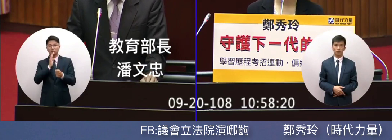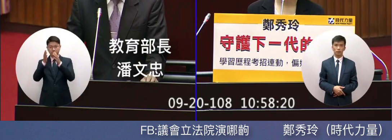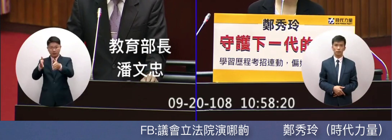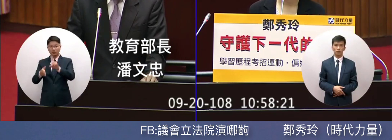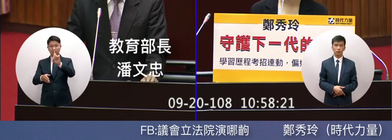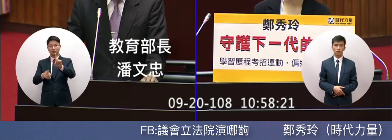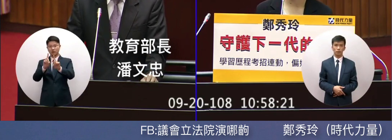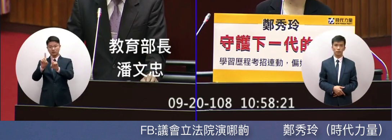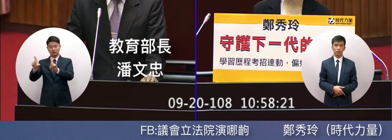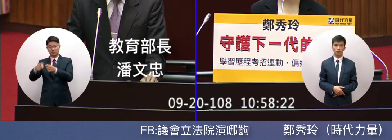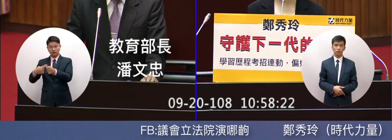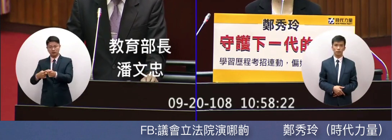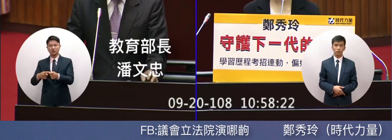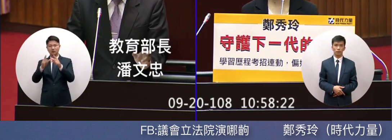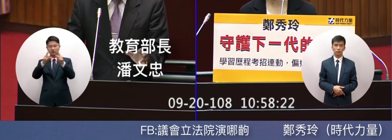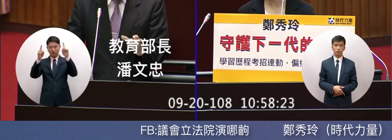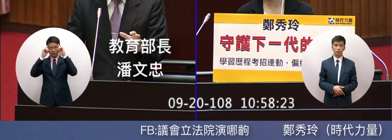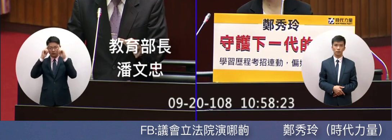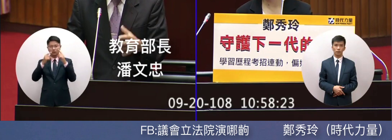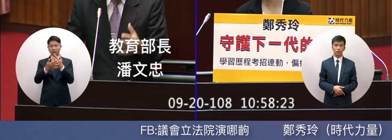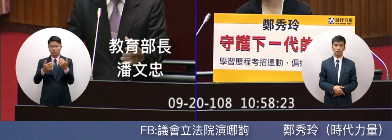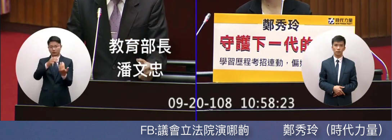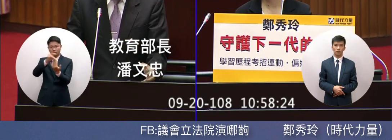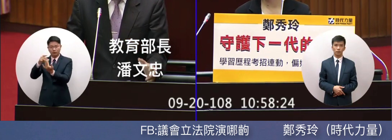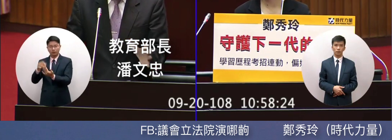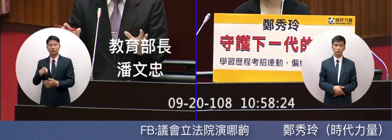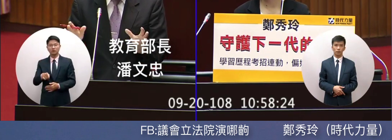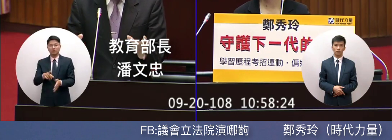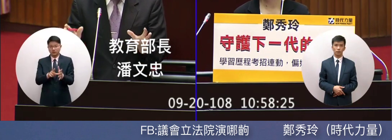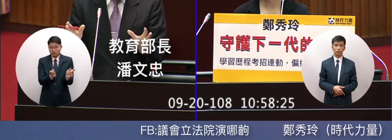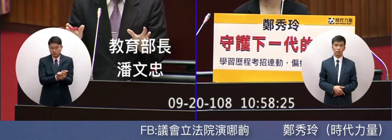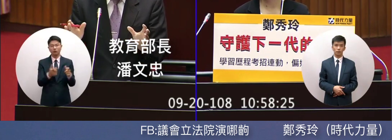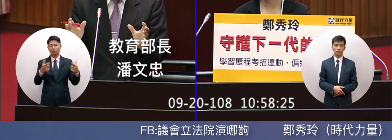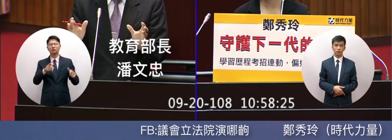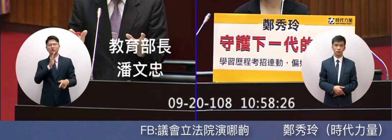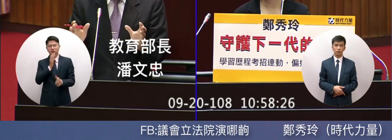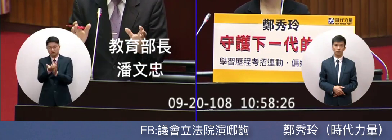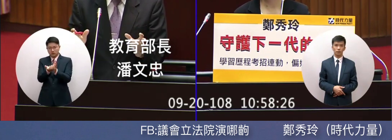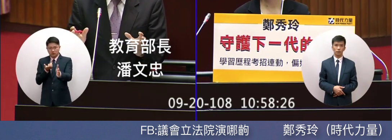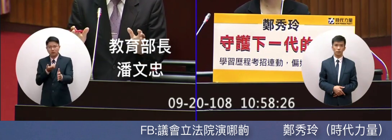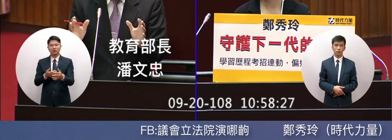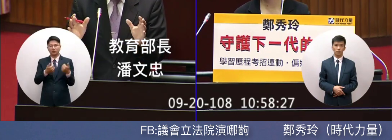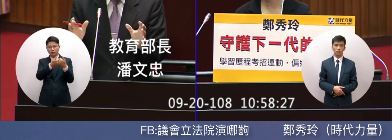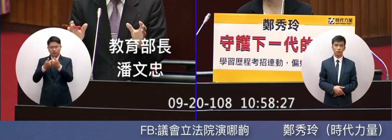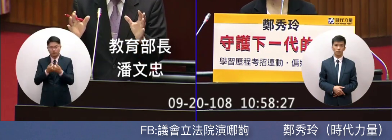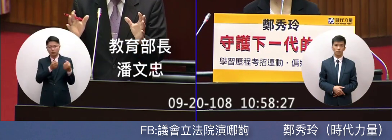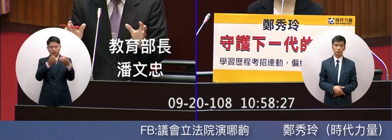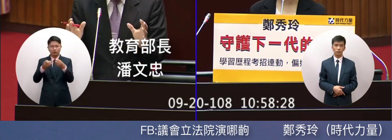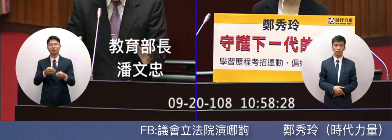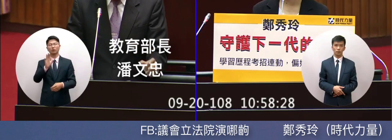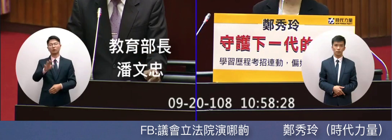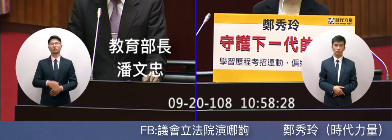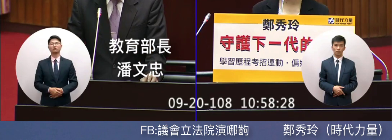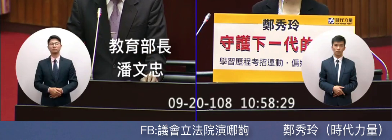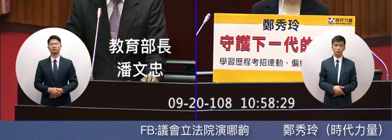111这些大学选材哦，所以它不是一个短时间，是一个蛮充分的讨论跟对话。那在这种